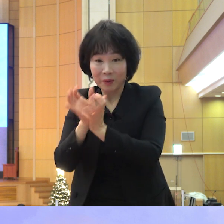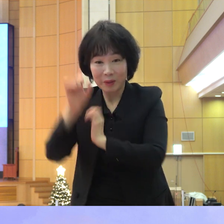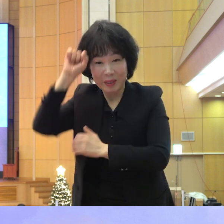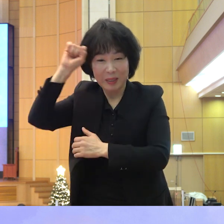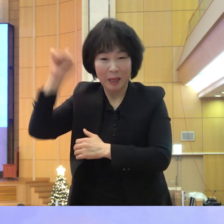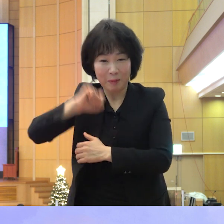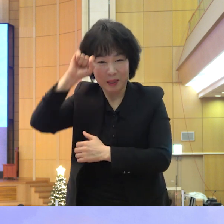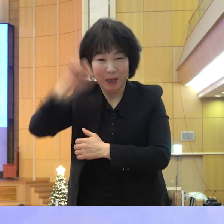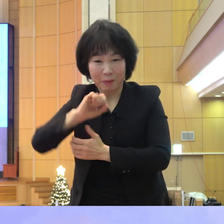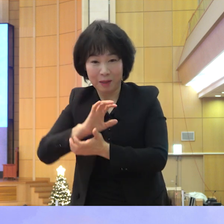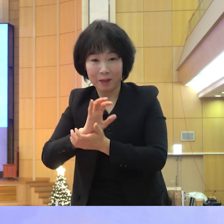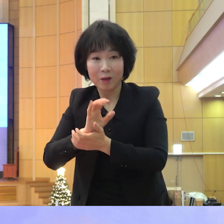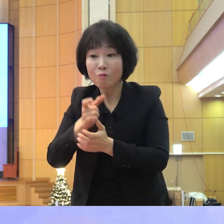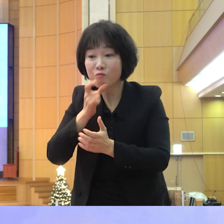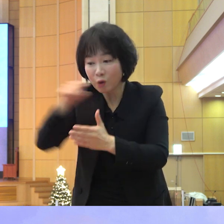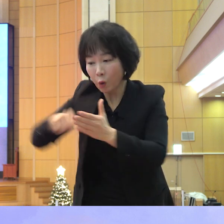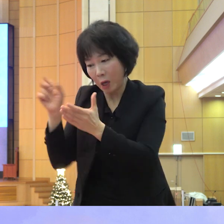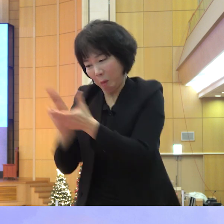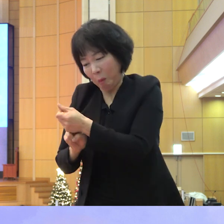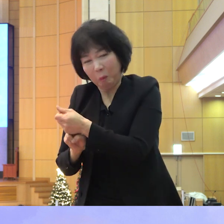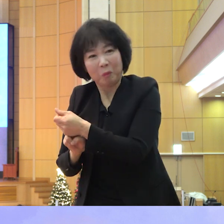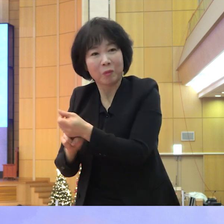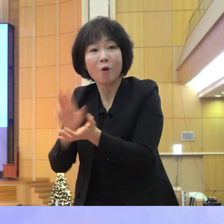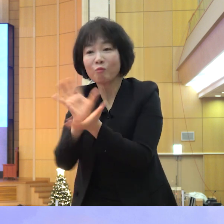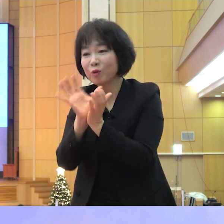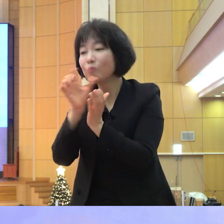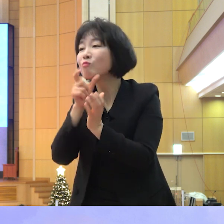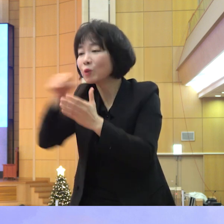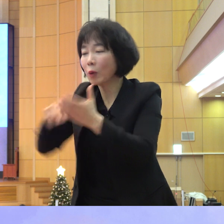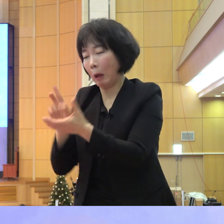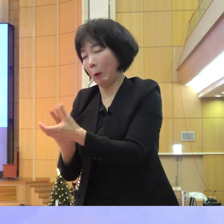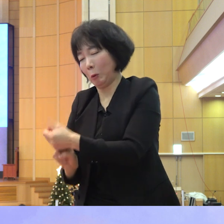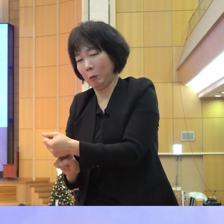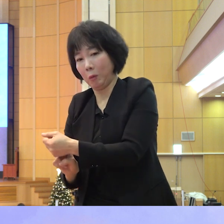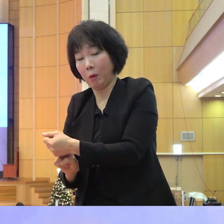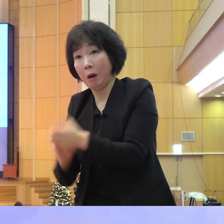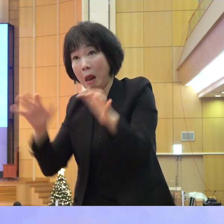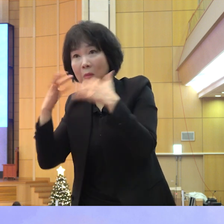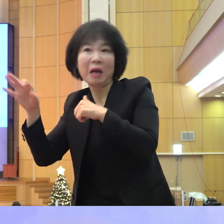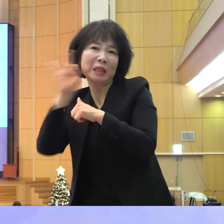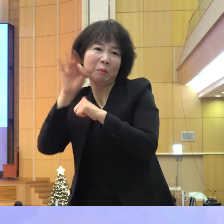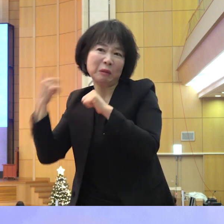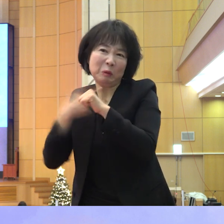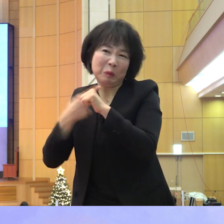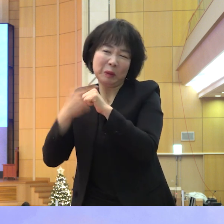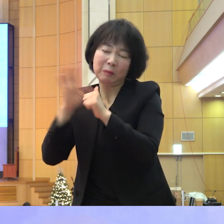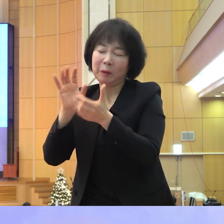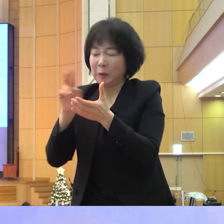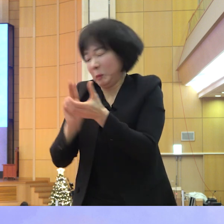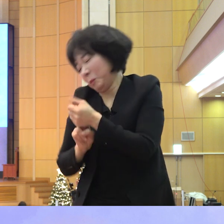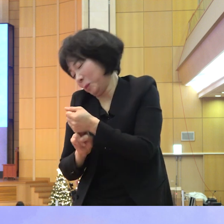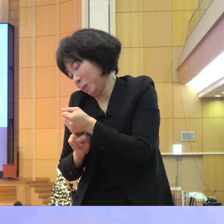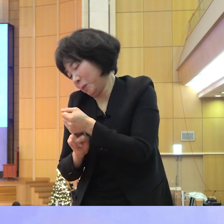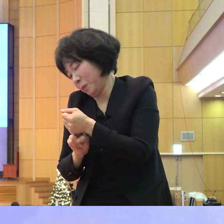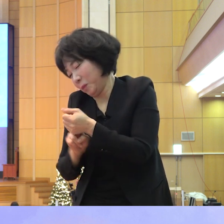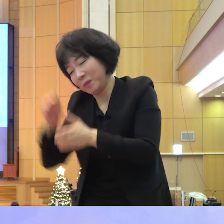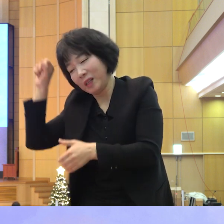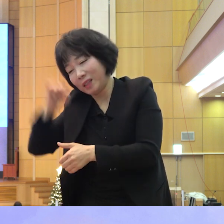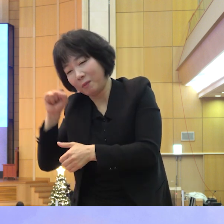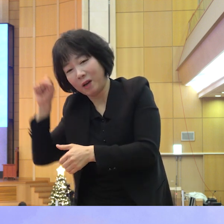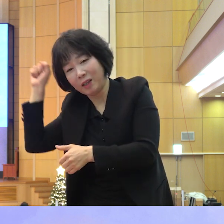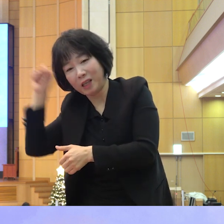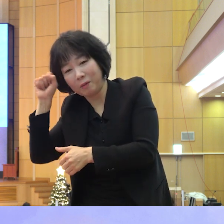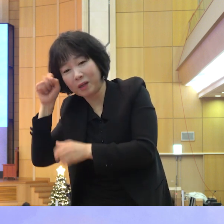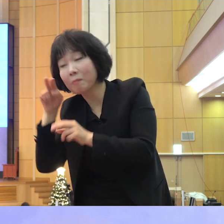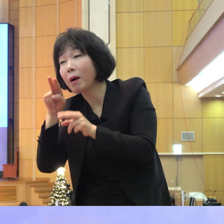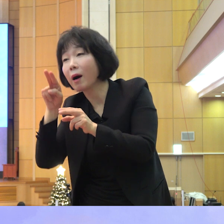일찍이 왜 물속에 숨어만 있다가 답답하기도 하니까 다 물속에 나왔대요. 나와서 동쪽에서 해가 탁 떠오르는